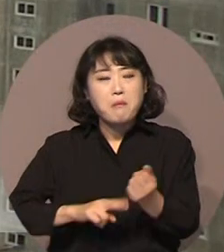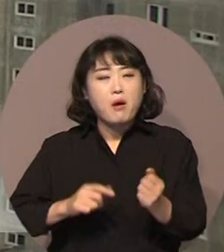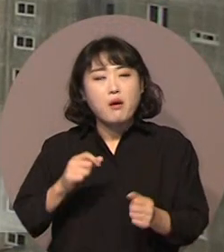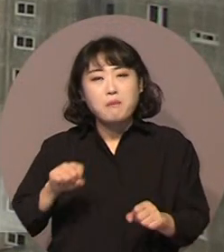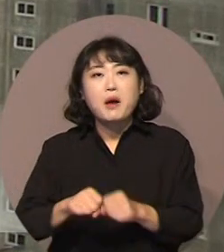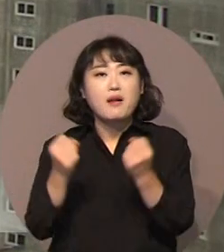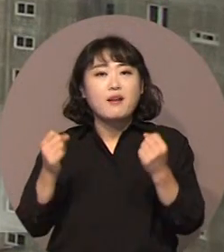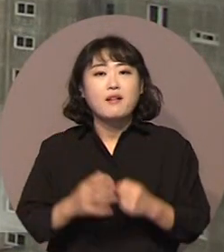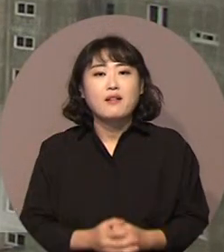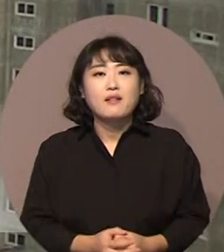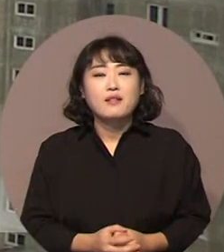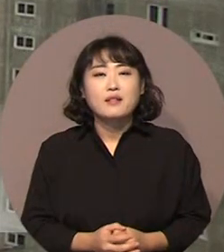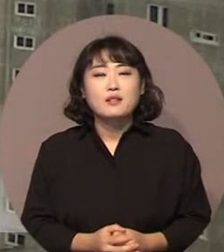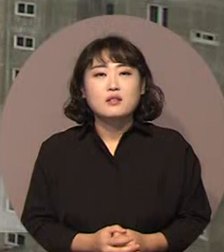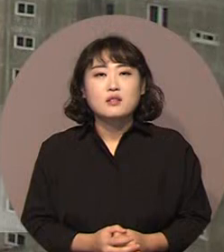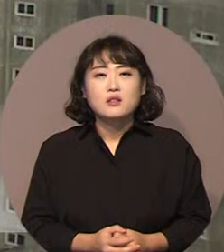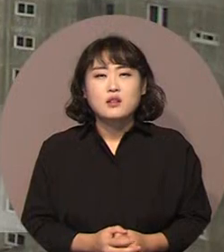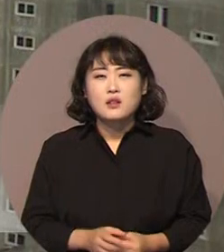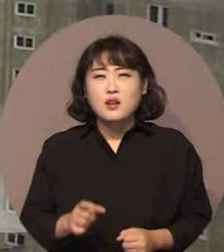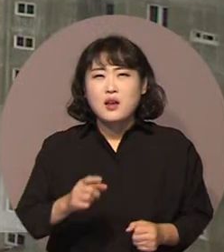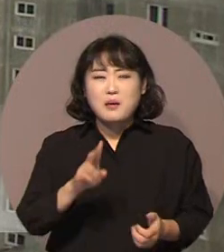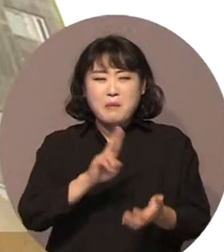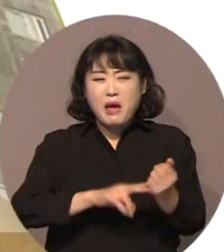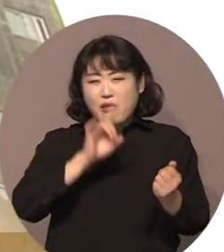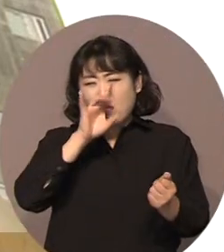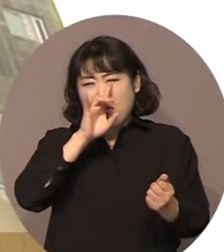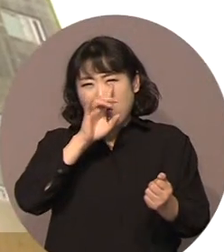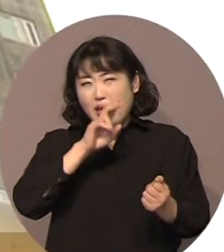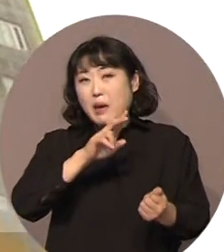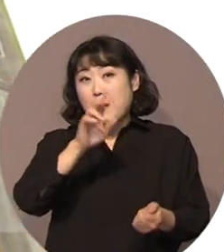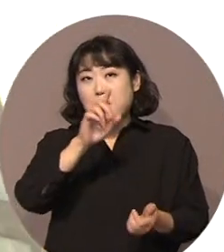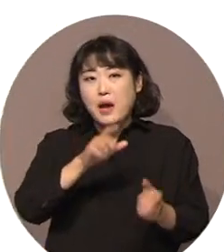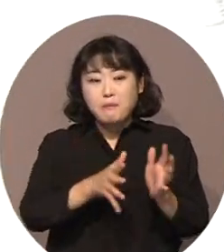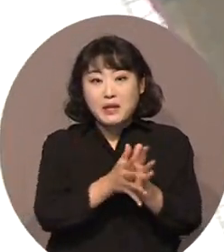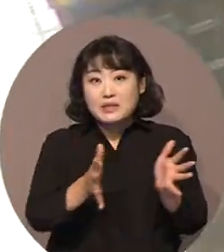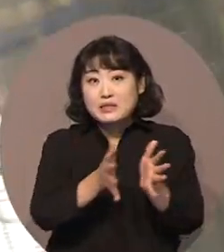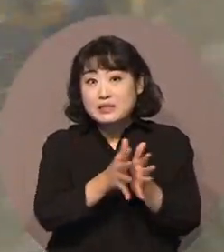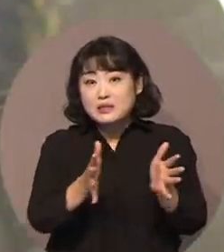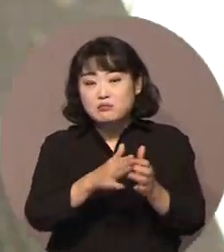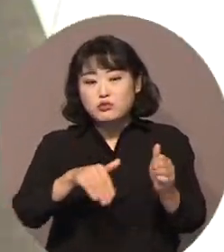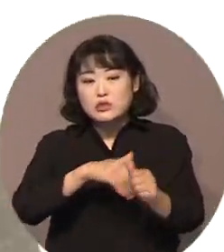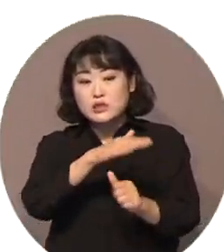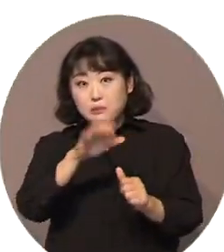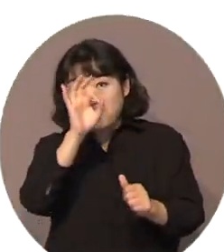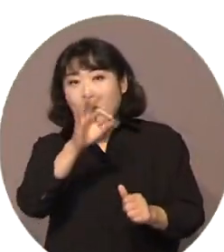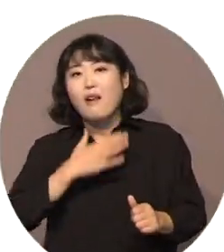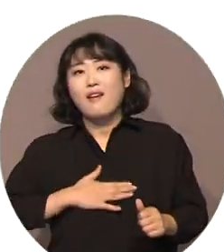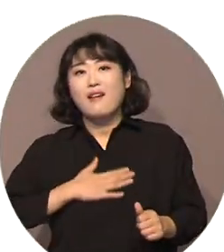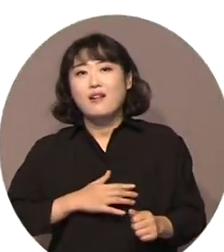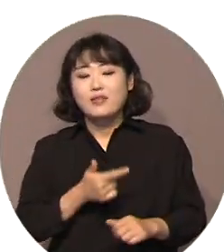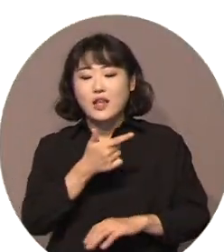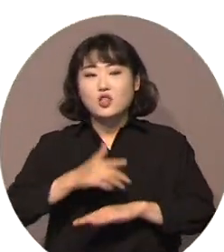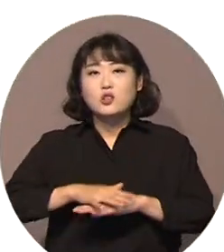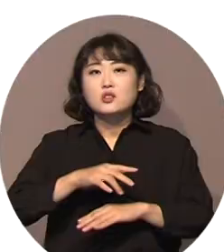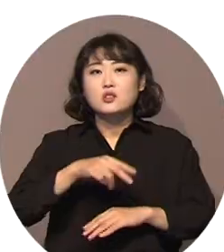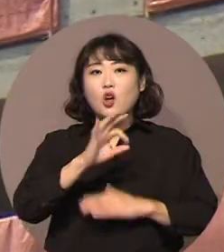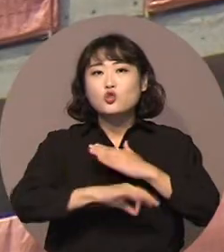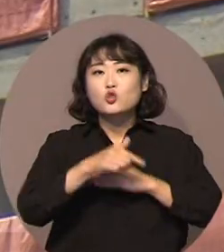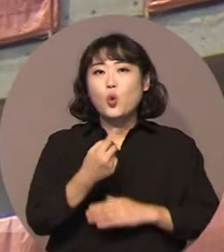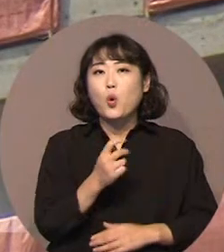반등 신호는 장기 미분양에 시달리던 아파트 단지들에서도 감지됩니다. 대전 서구